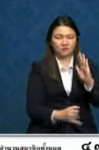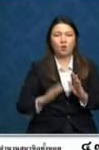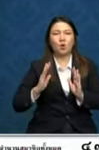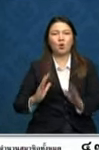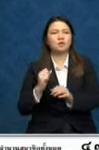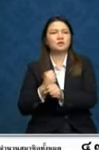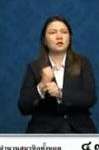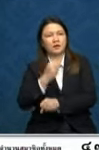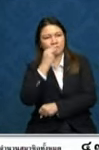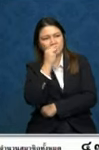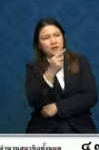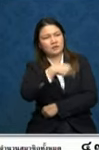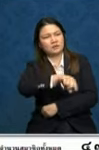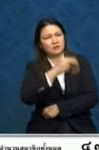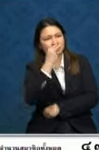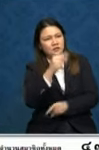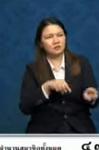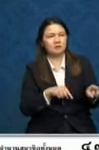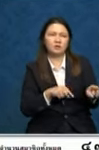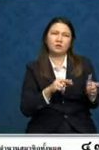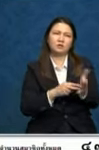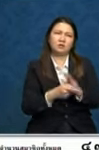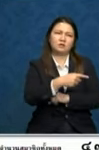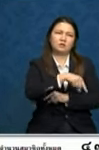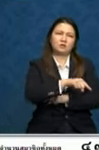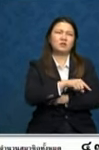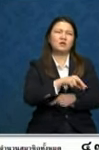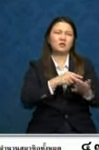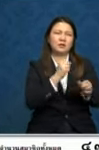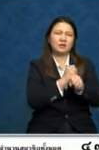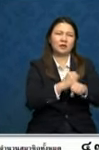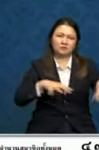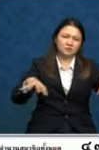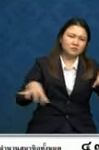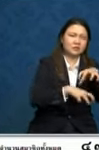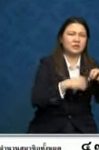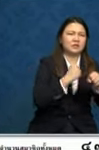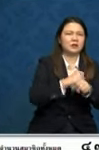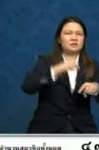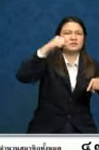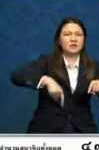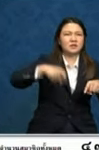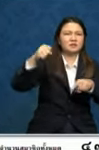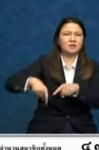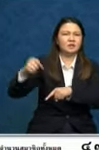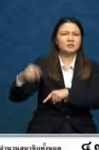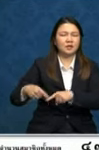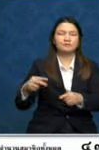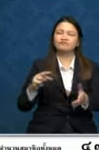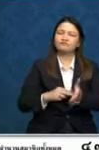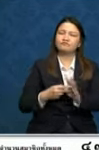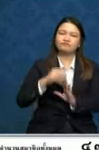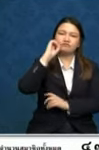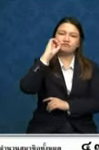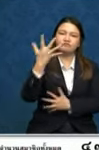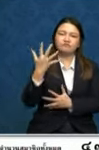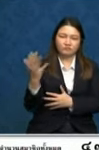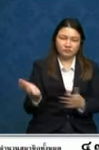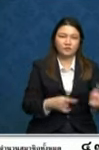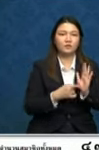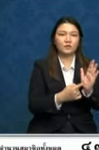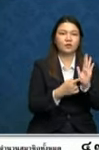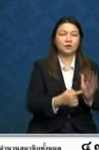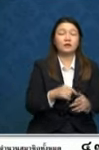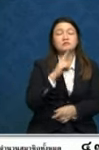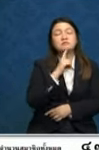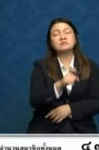ด้านรัฐศาสตร์ทำให้เกิดภาวะรัฐซ้อนรัฐหรือ deep stateจากคำถามที่ผมตั้งไว้ตั้งแต่ตั้งต้นครับทำไ